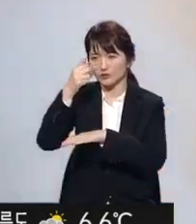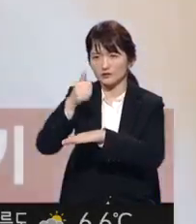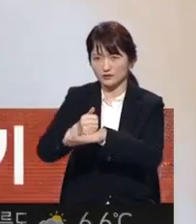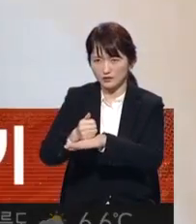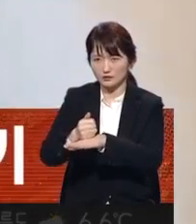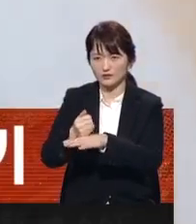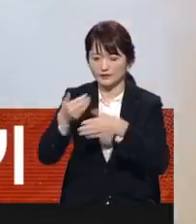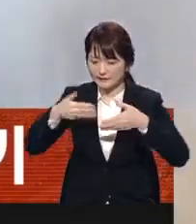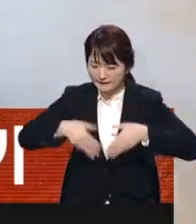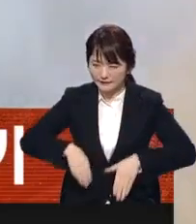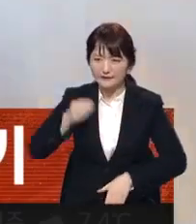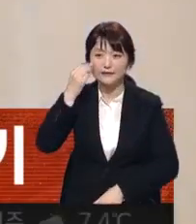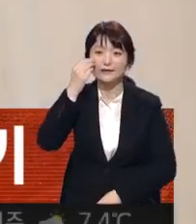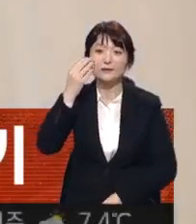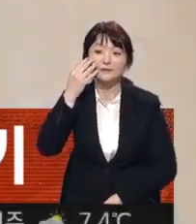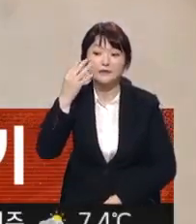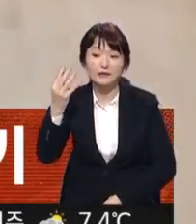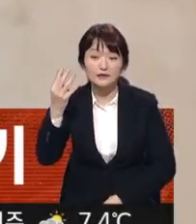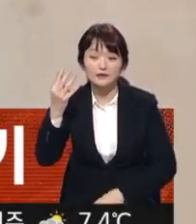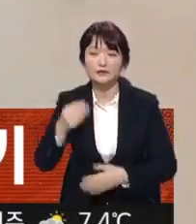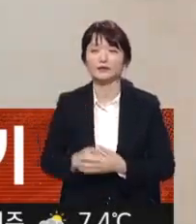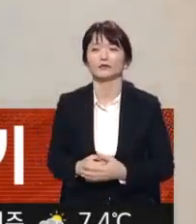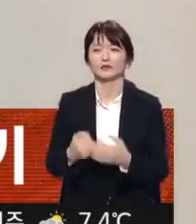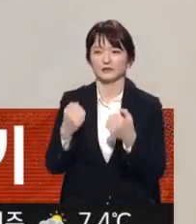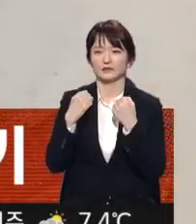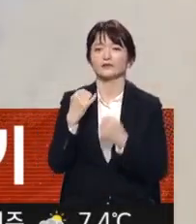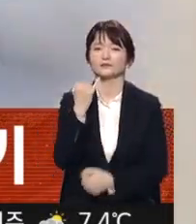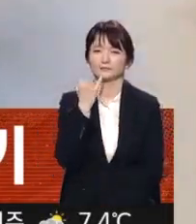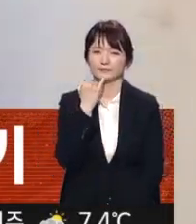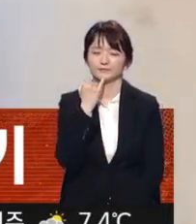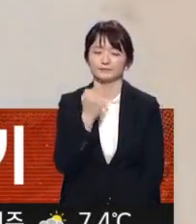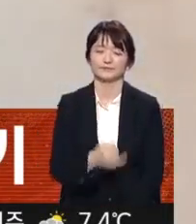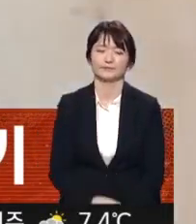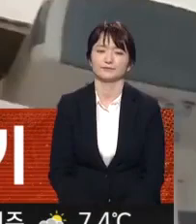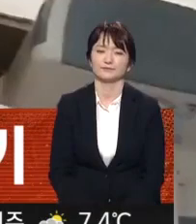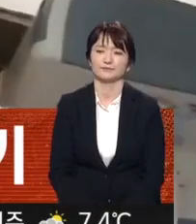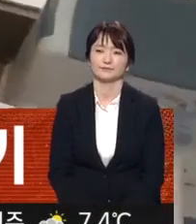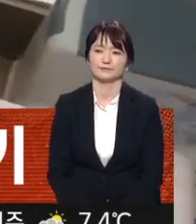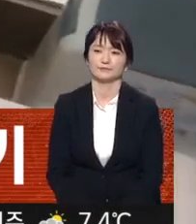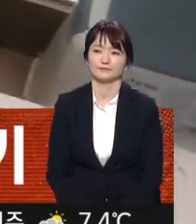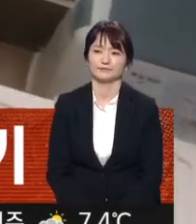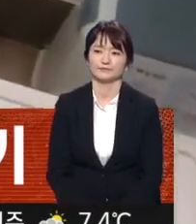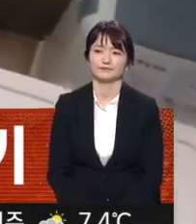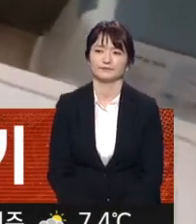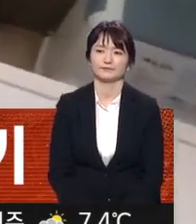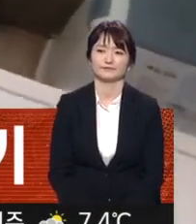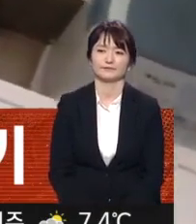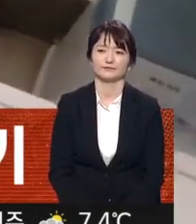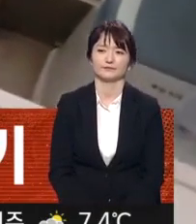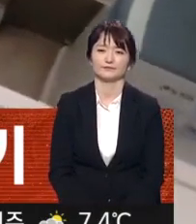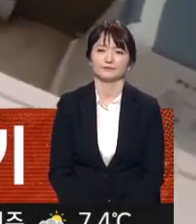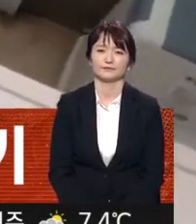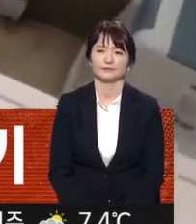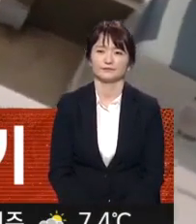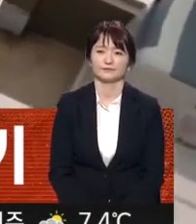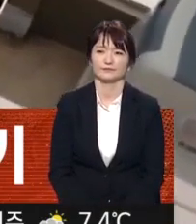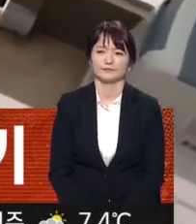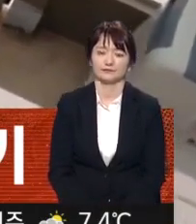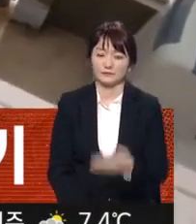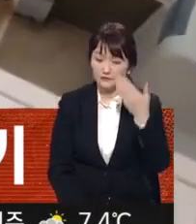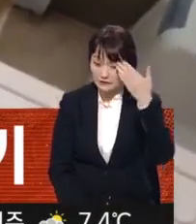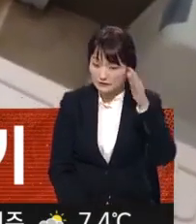어린 강아지였습니다 다행히도 건강상의 문제는 없는 것으로 확인이 됐습니다 자 교수님 저 영상 좀 보세요 저 사람 저 그냥 낯선